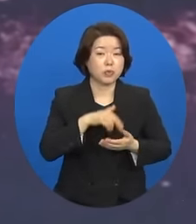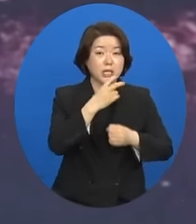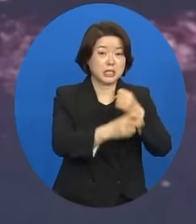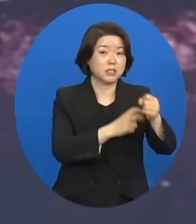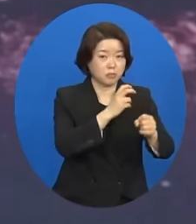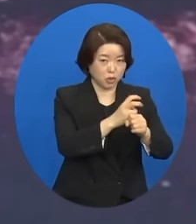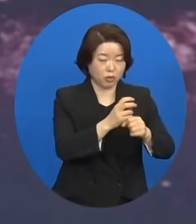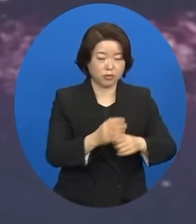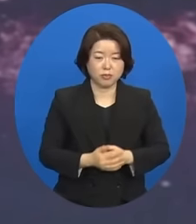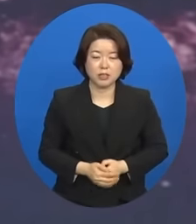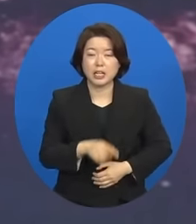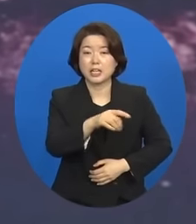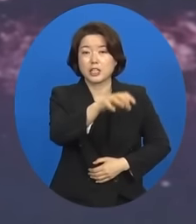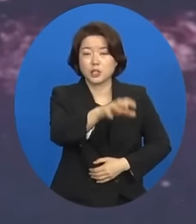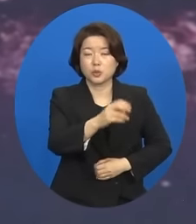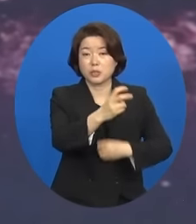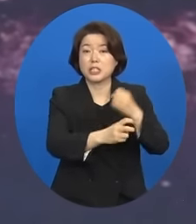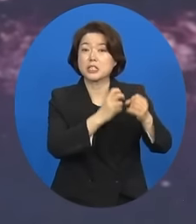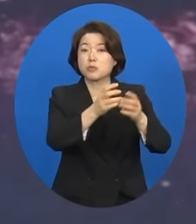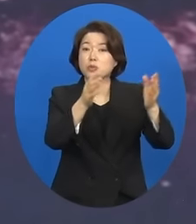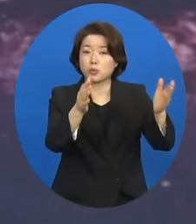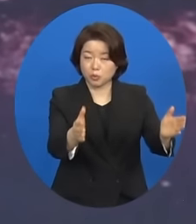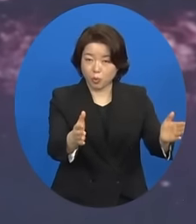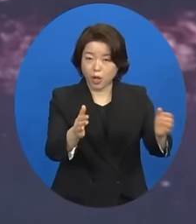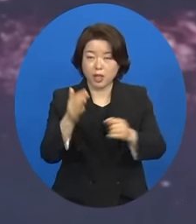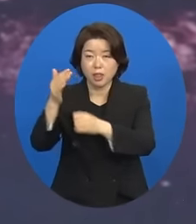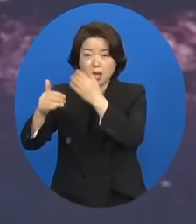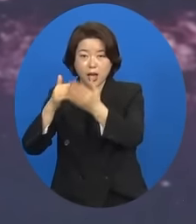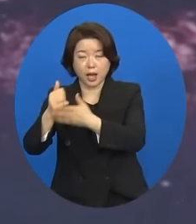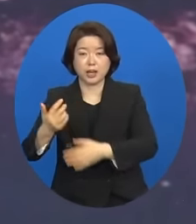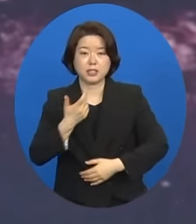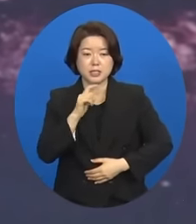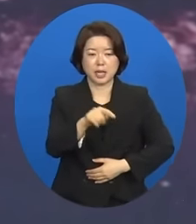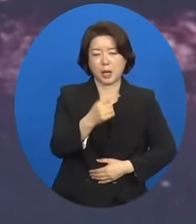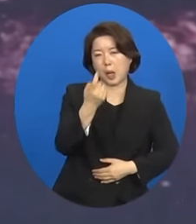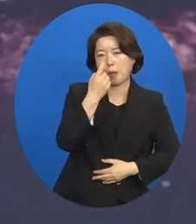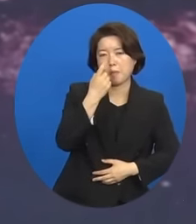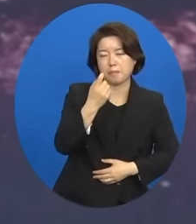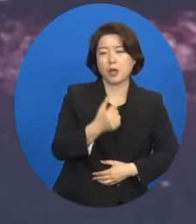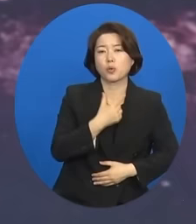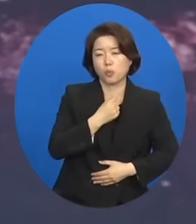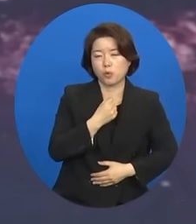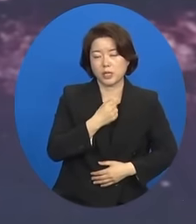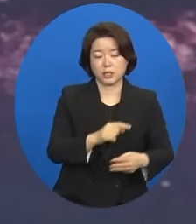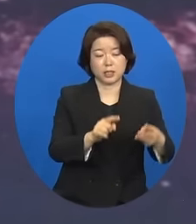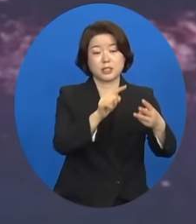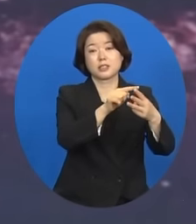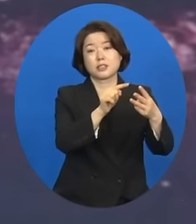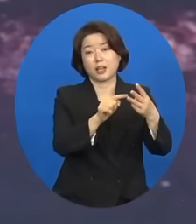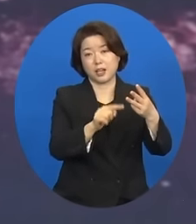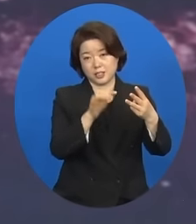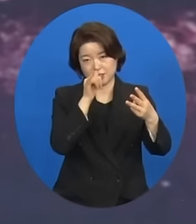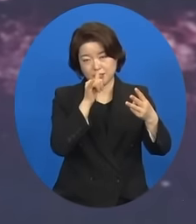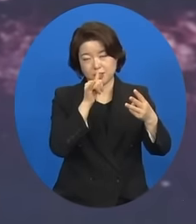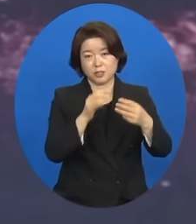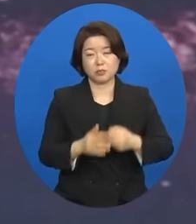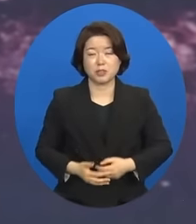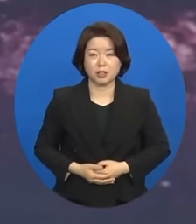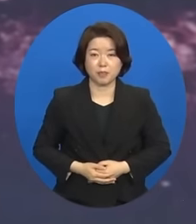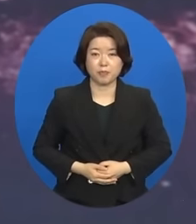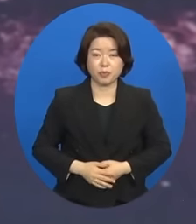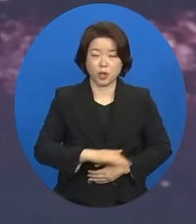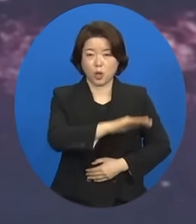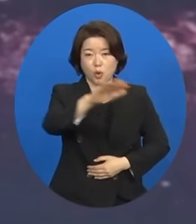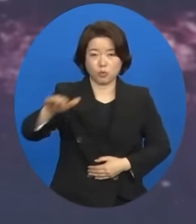이 람에서 20년 기간 동안 하나님은 야이 배우기를 원하셨던 세 가지가 있습니다 자 이거는